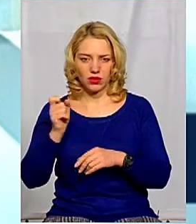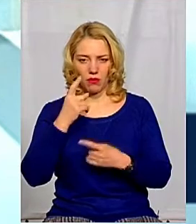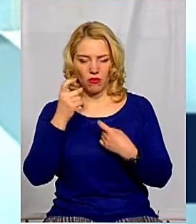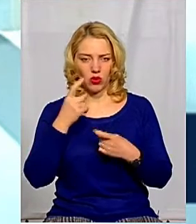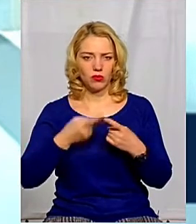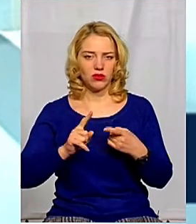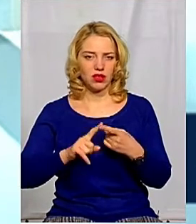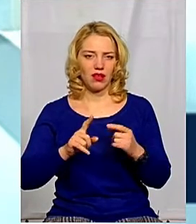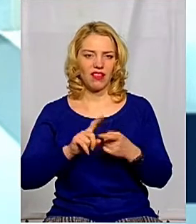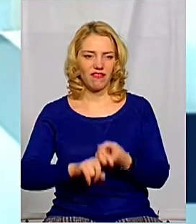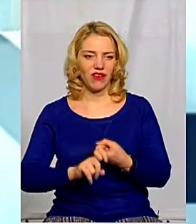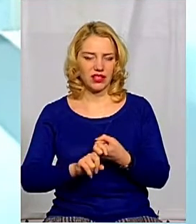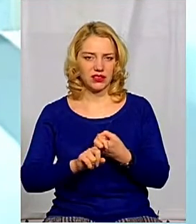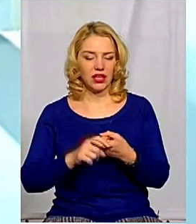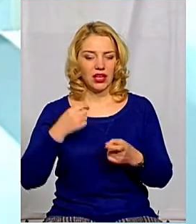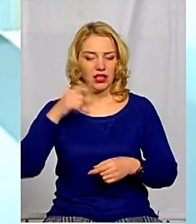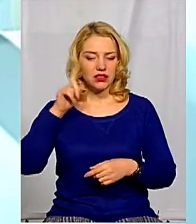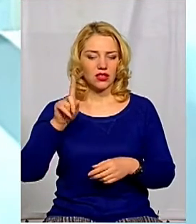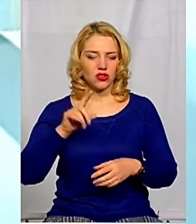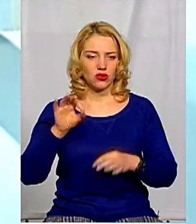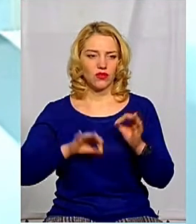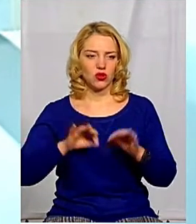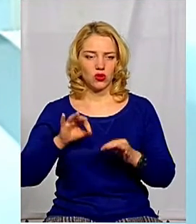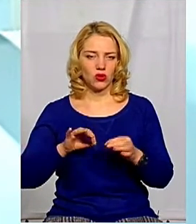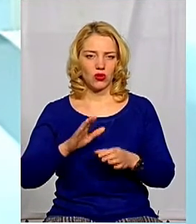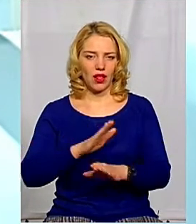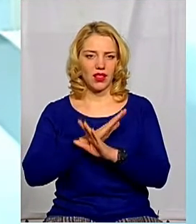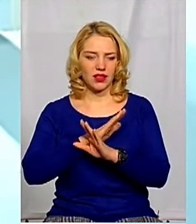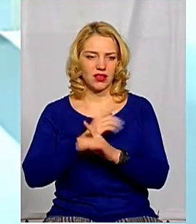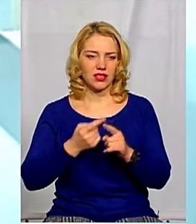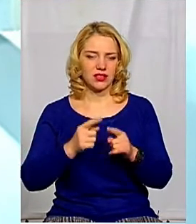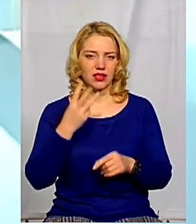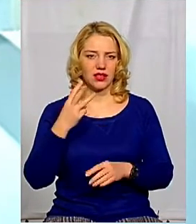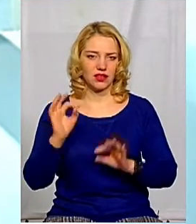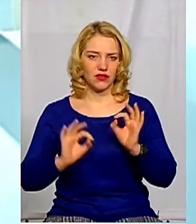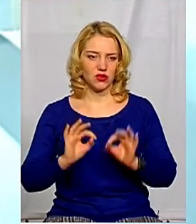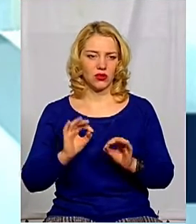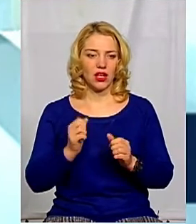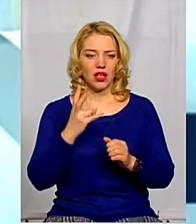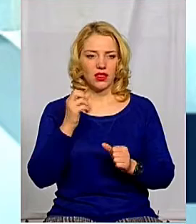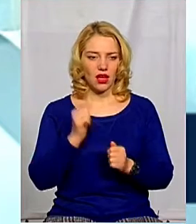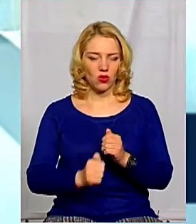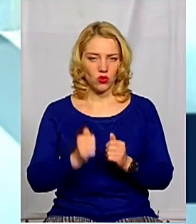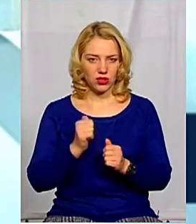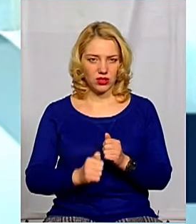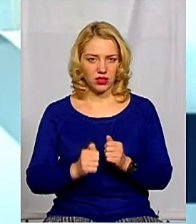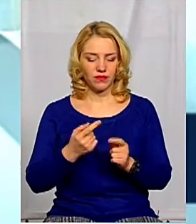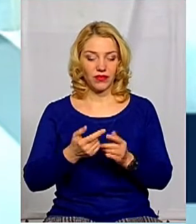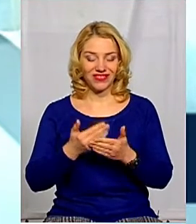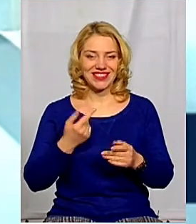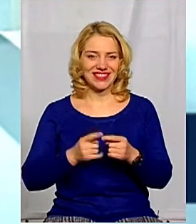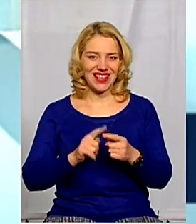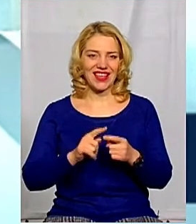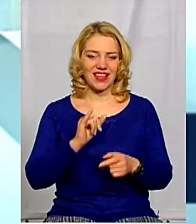цієї інфекції, я знаю, що відсоток летальності – це 3%. Тобто, на кожних, саме від цієї